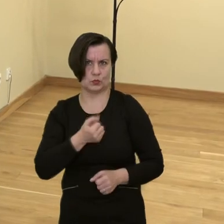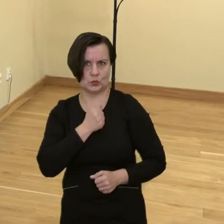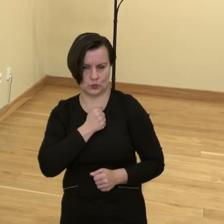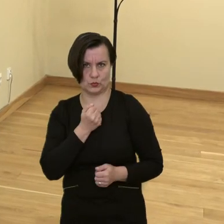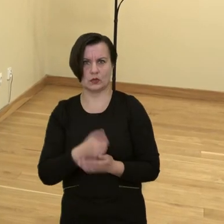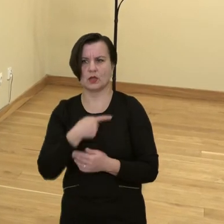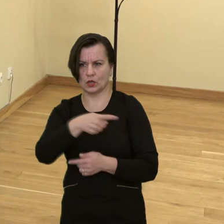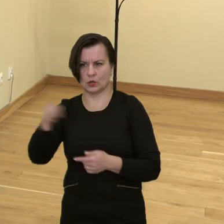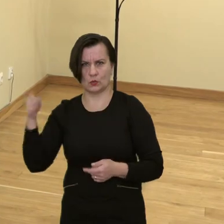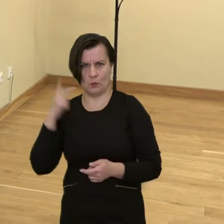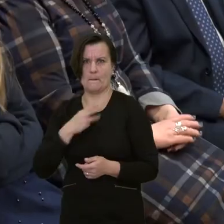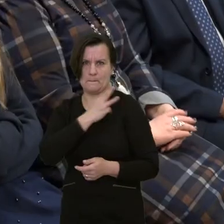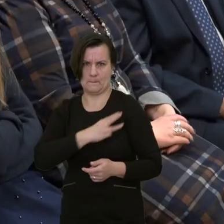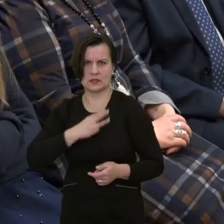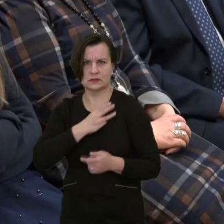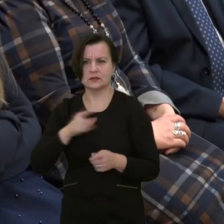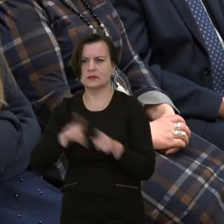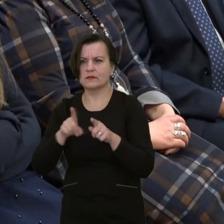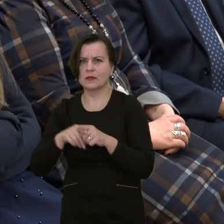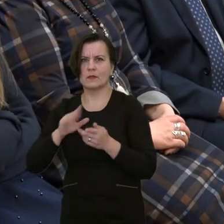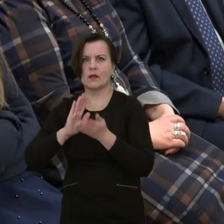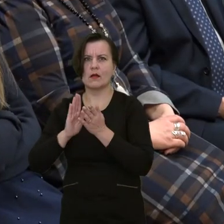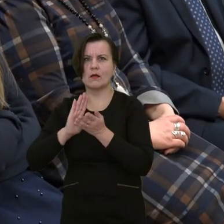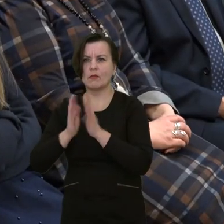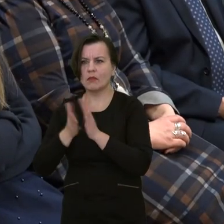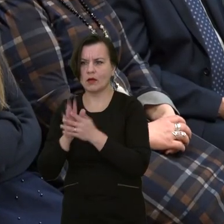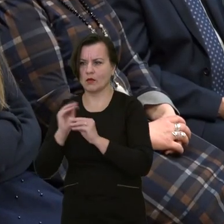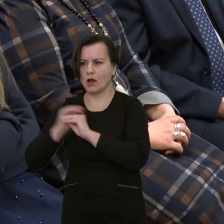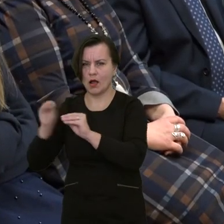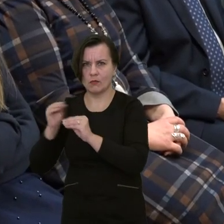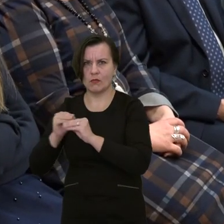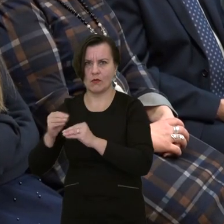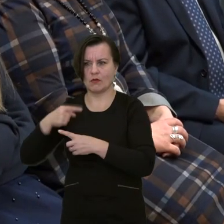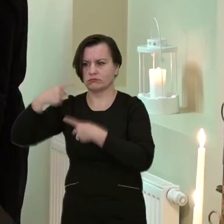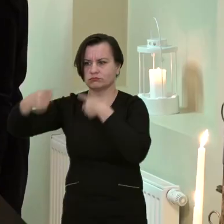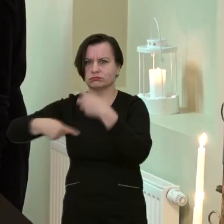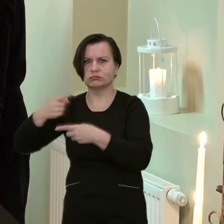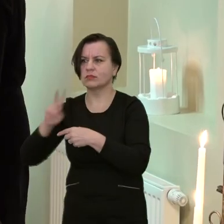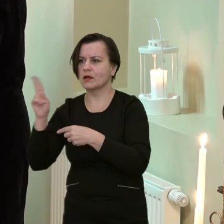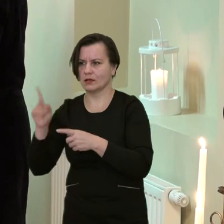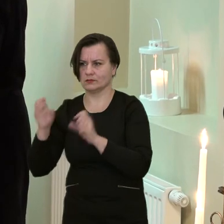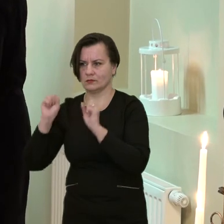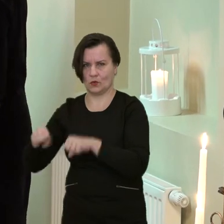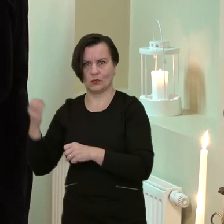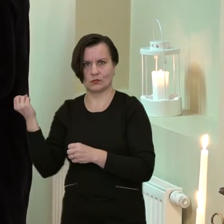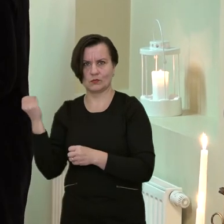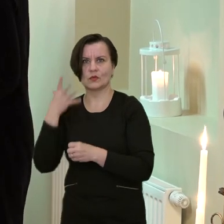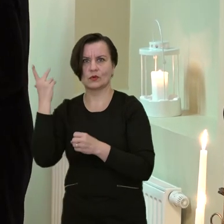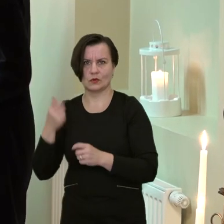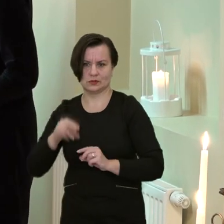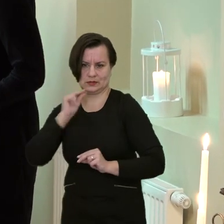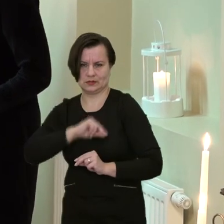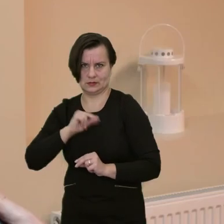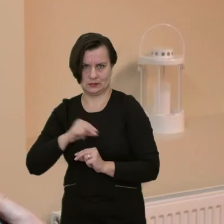pameistrį, ruošti po savęs, reiškia, žmogų, kuris mokėtų tą amatą perimti. Oficialiai pasakiau todėl, kad dar yra